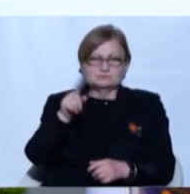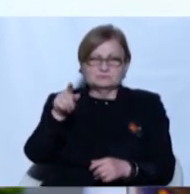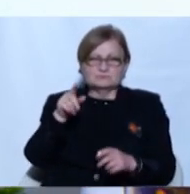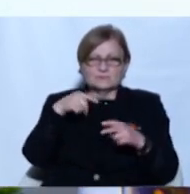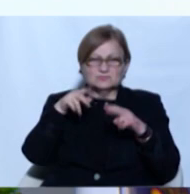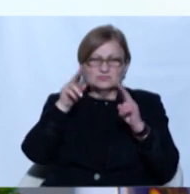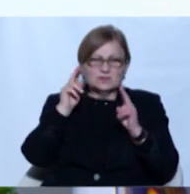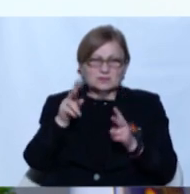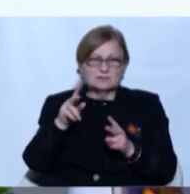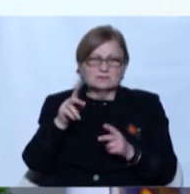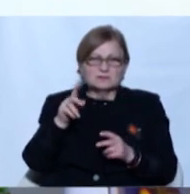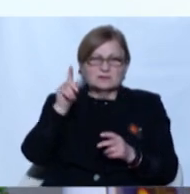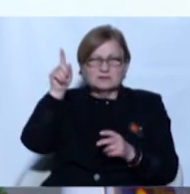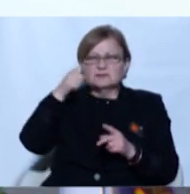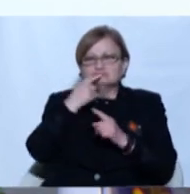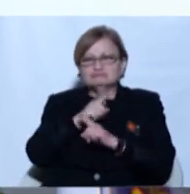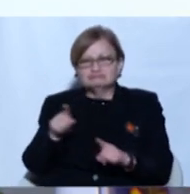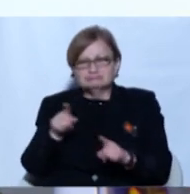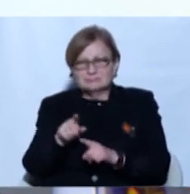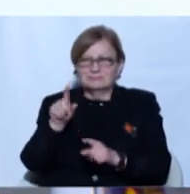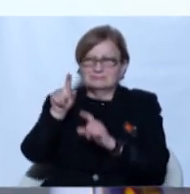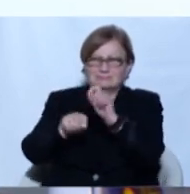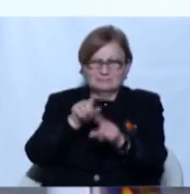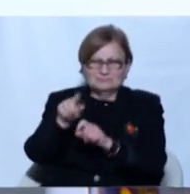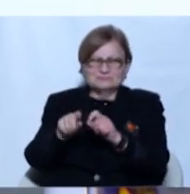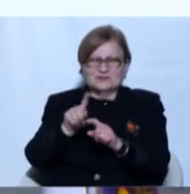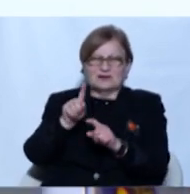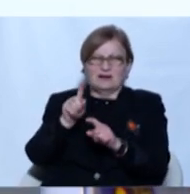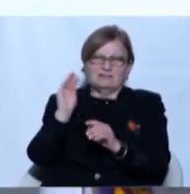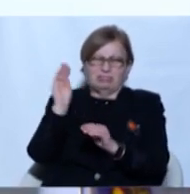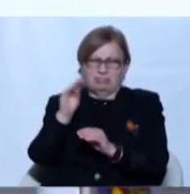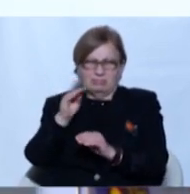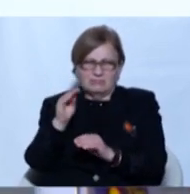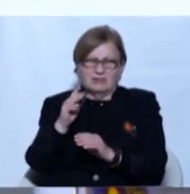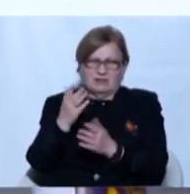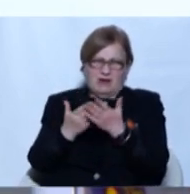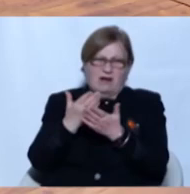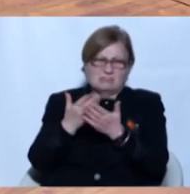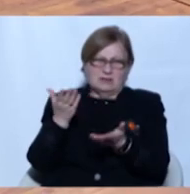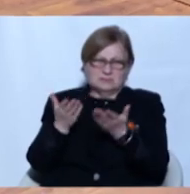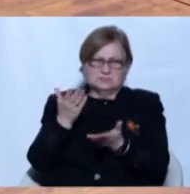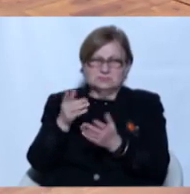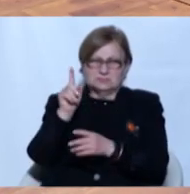არ შეგვეშლებოდა იქ ინტრიგა ესე ვთქვათ რაღაც ათასი უბედურება და